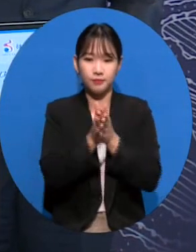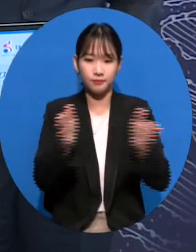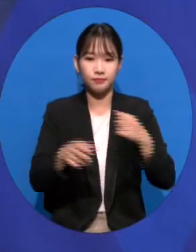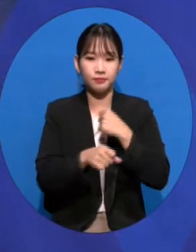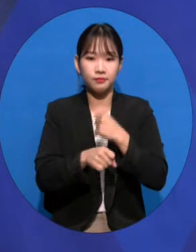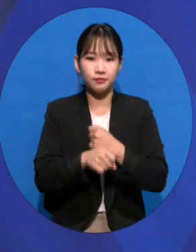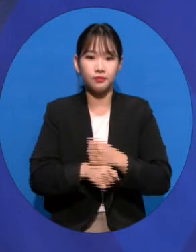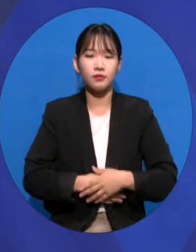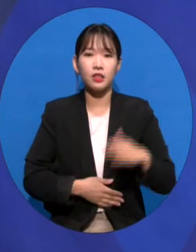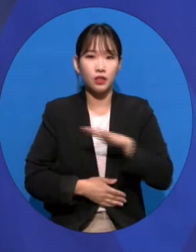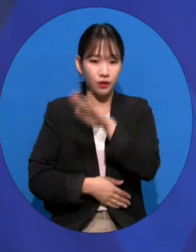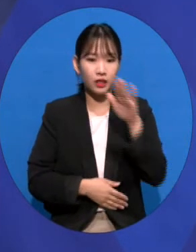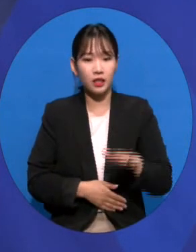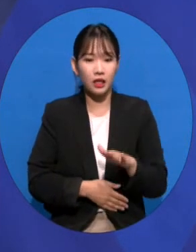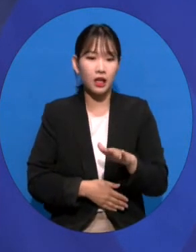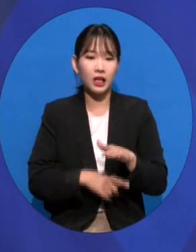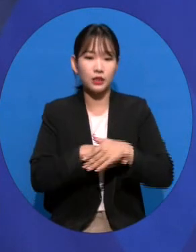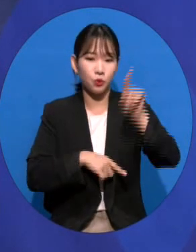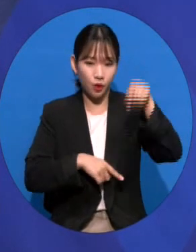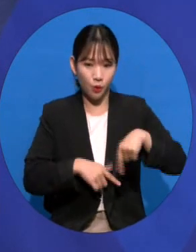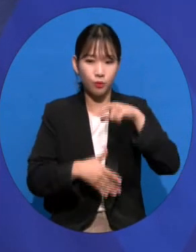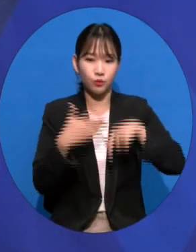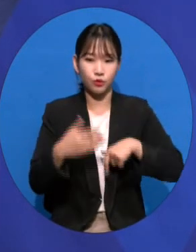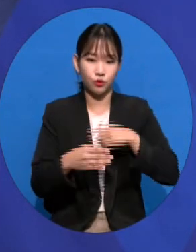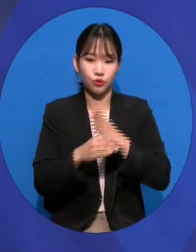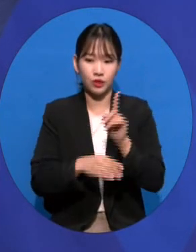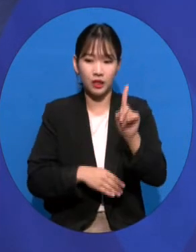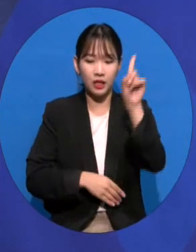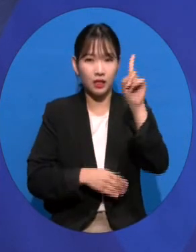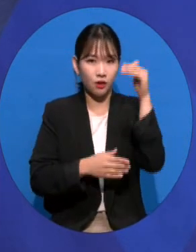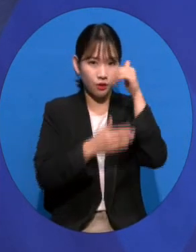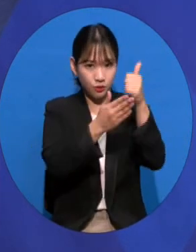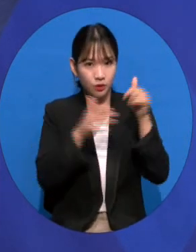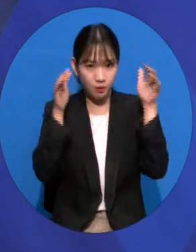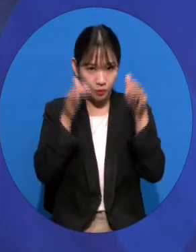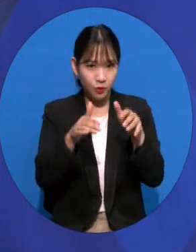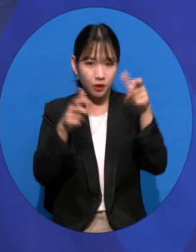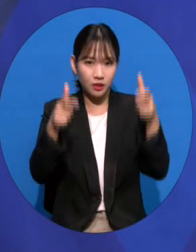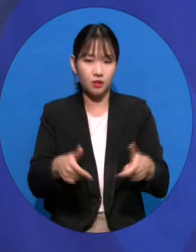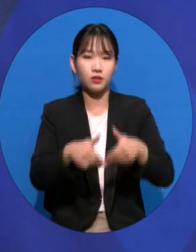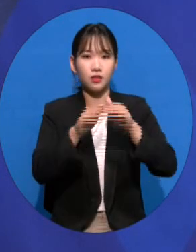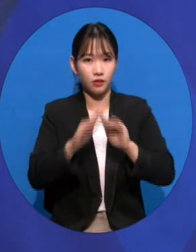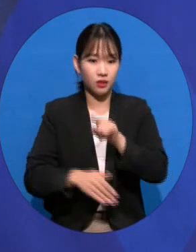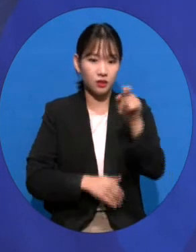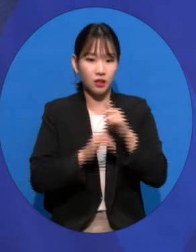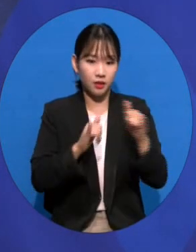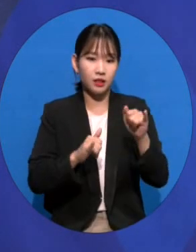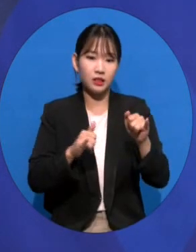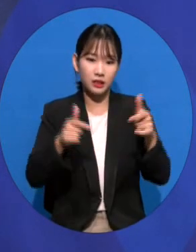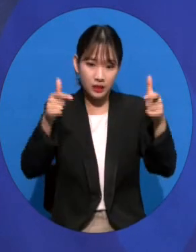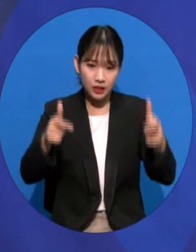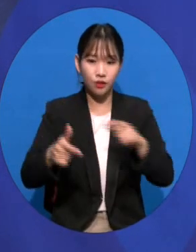들어갔습니다. 저희가 기천기농의 프로젝트로서요. 하나의 관광객이 모이는 테마를 만들어서 그분들이 그